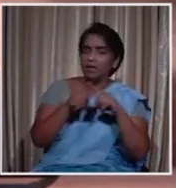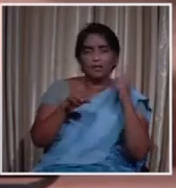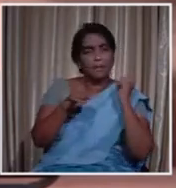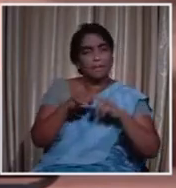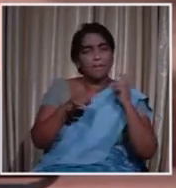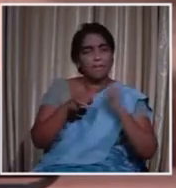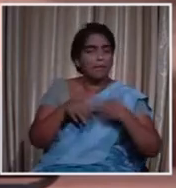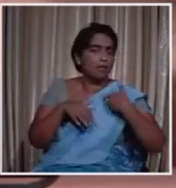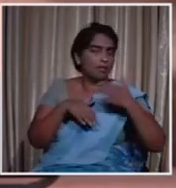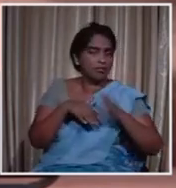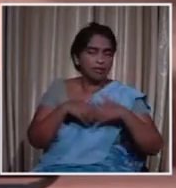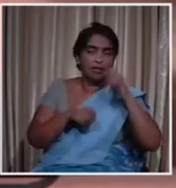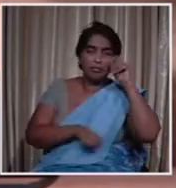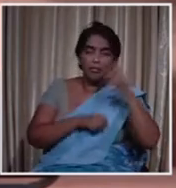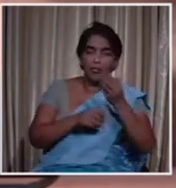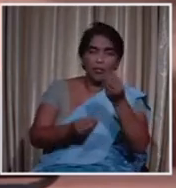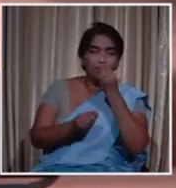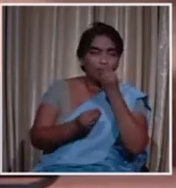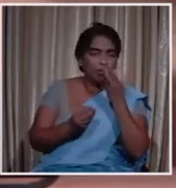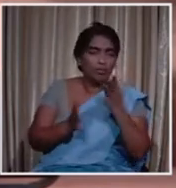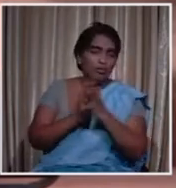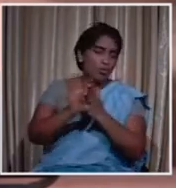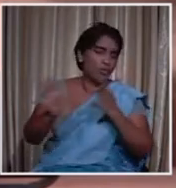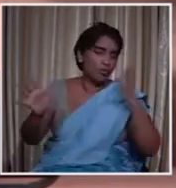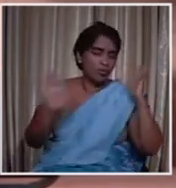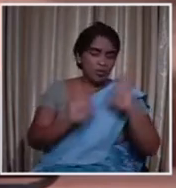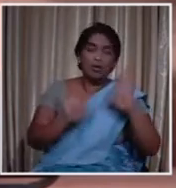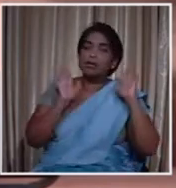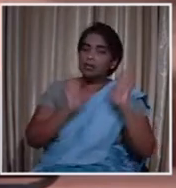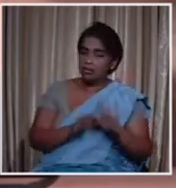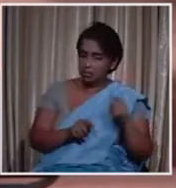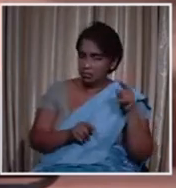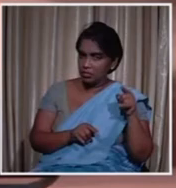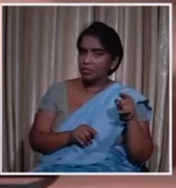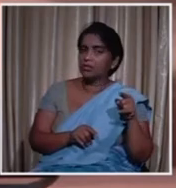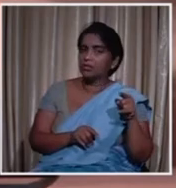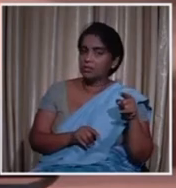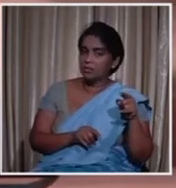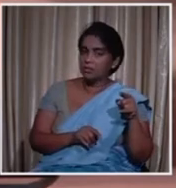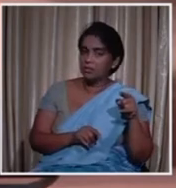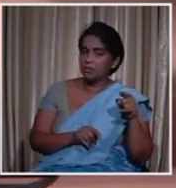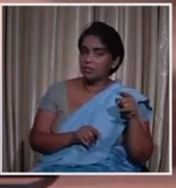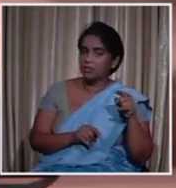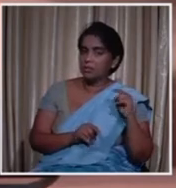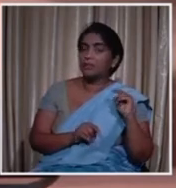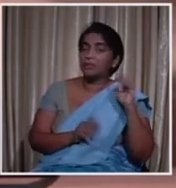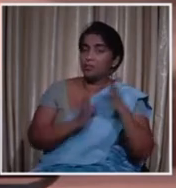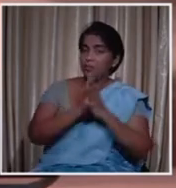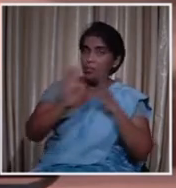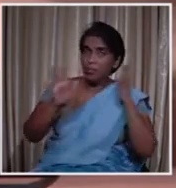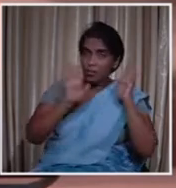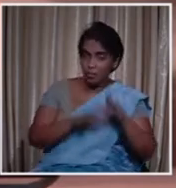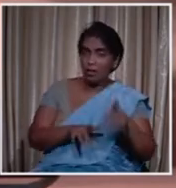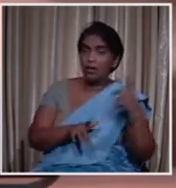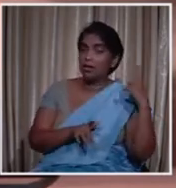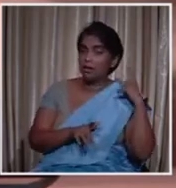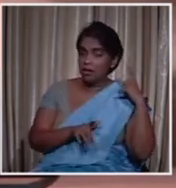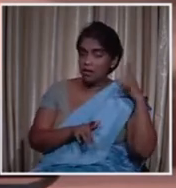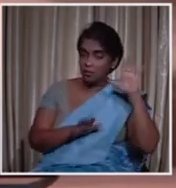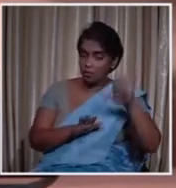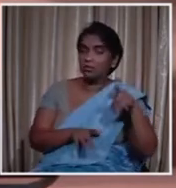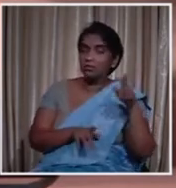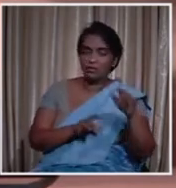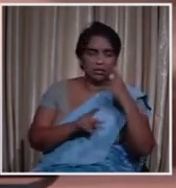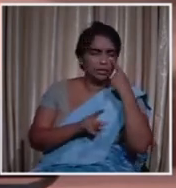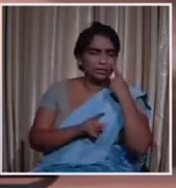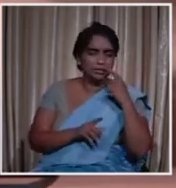மக்கள் உணவுக்காக வரிசையில் நிற்கிறார்கள். ஆனால் அங்கே ஒரு எரிபொருளுக்காக நின்றவர்கள் மீது இராணுவம் அடாவடியாக தாக்குதல்